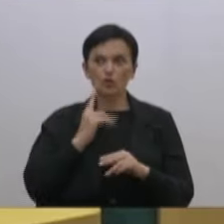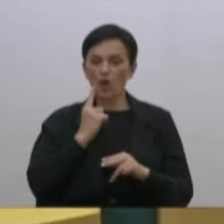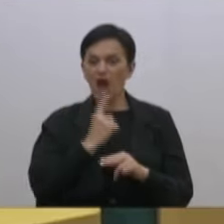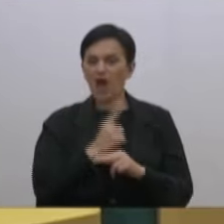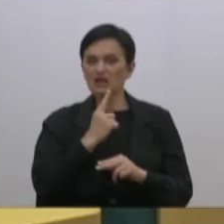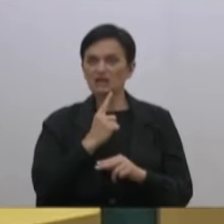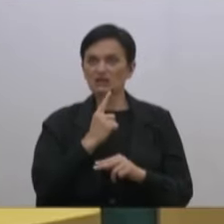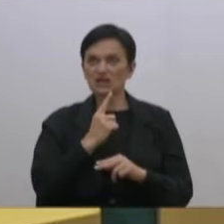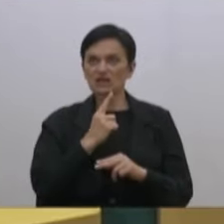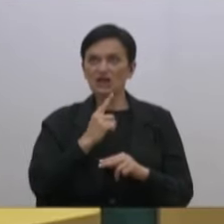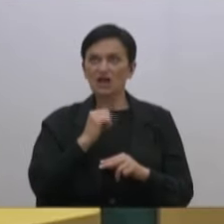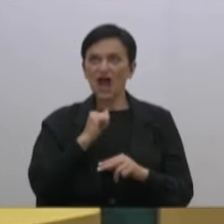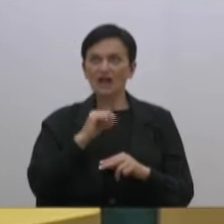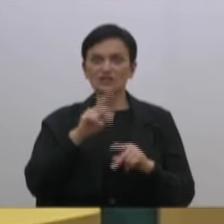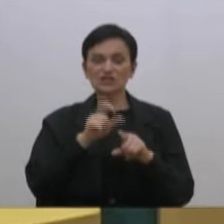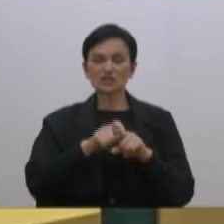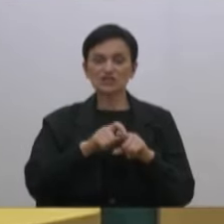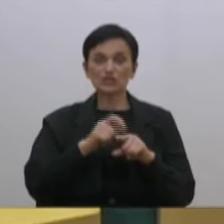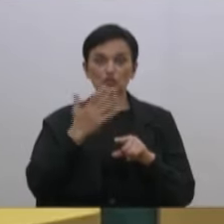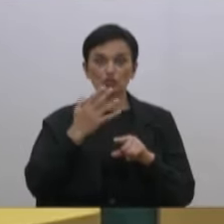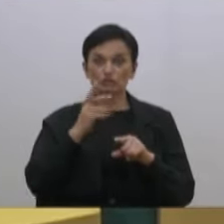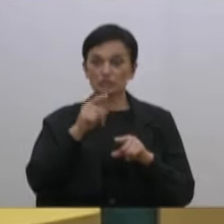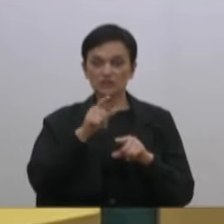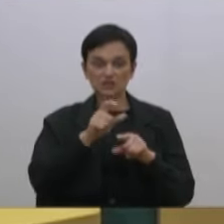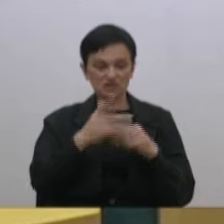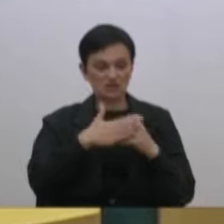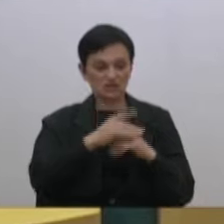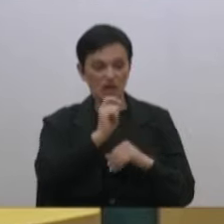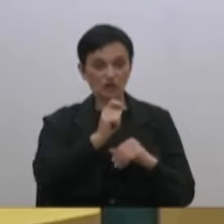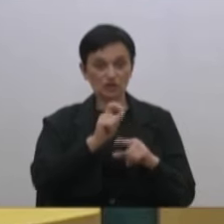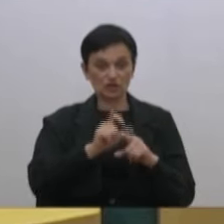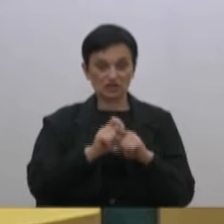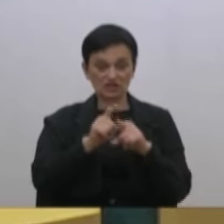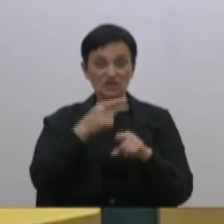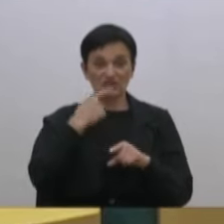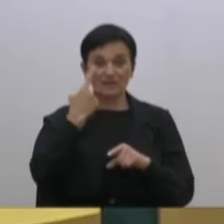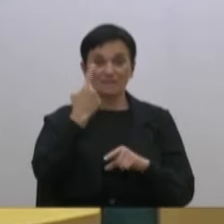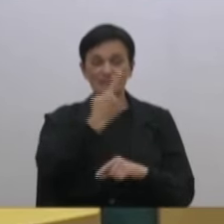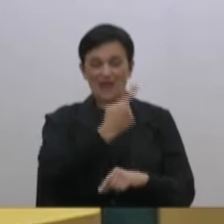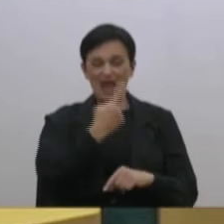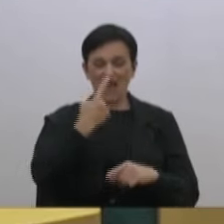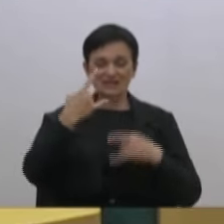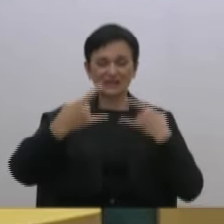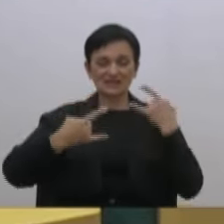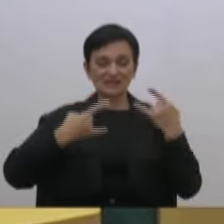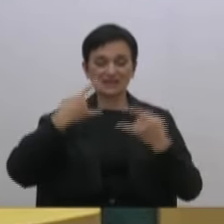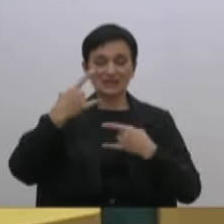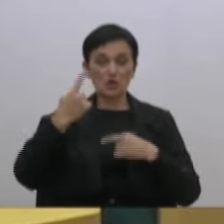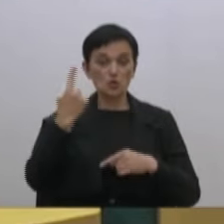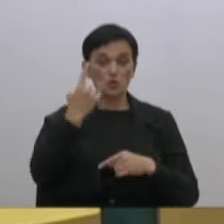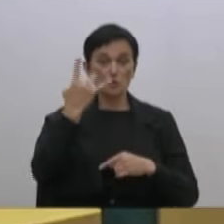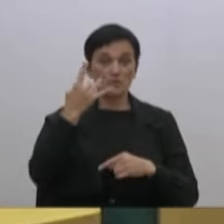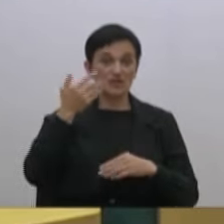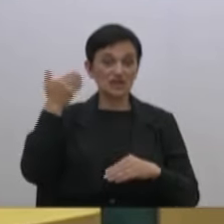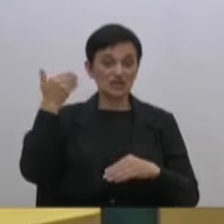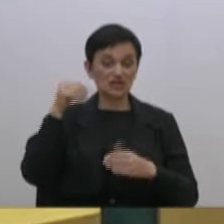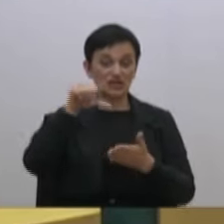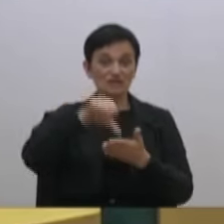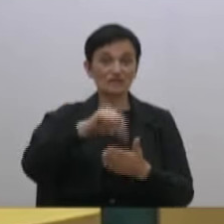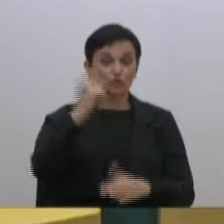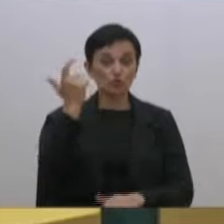ანათემას გადაგცემდნენ ეს სიტყვა, რომ გეხსენებინა. მე როდესაც ერთ-ერთ ტელეგადაცემაში ორი წლის წინ პირველად ვახსენე სიტყვა სუვერენიტეტი